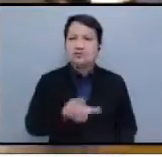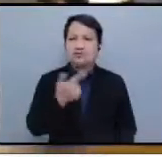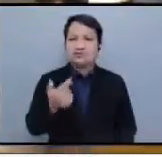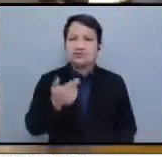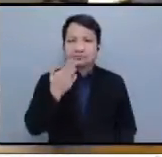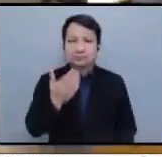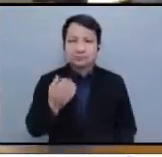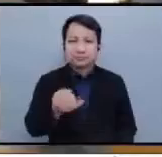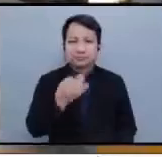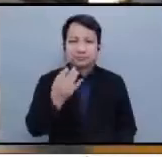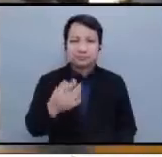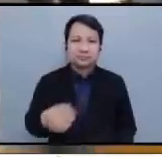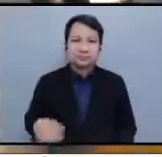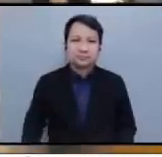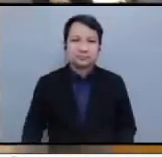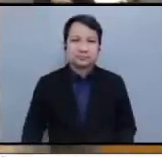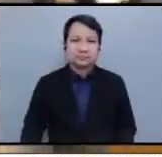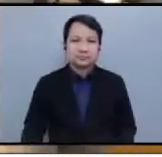minuto bago ka makasakay?